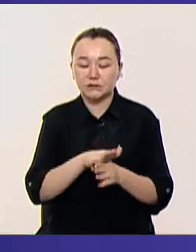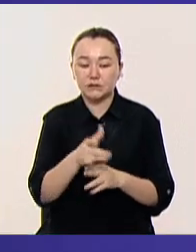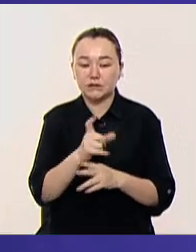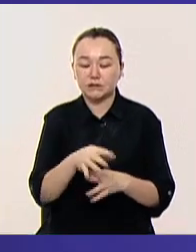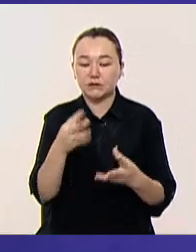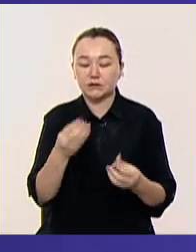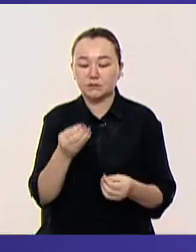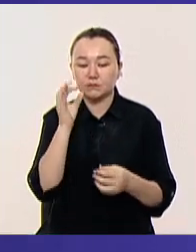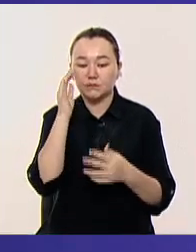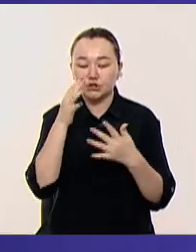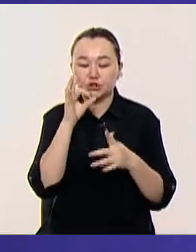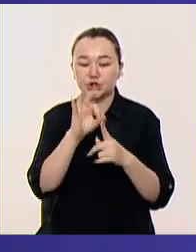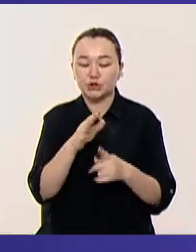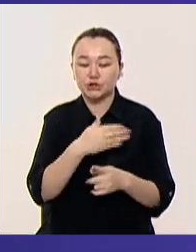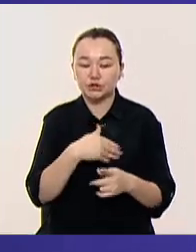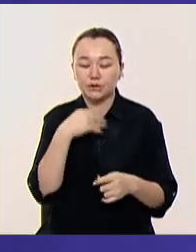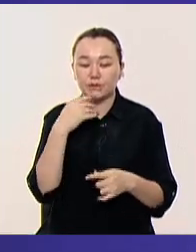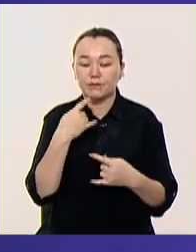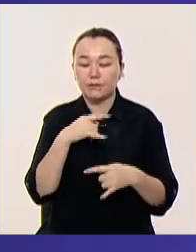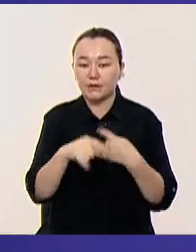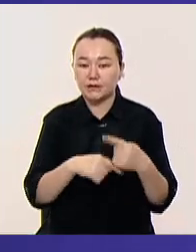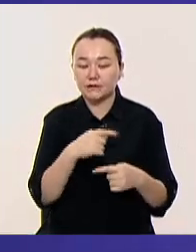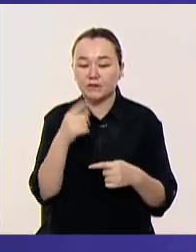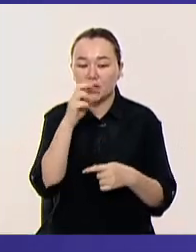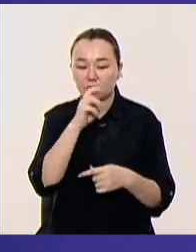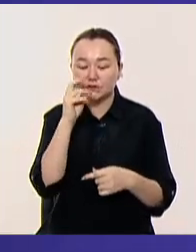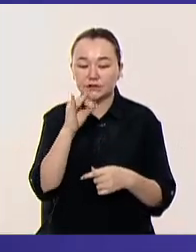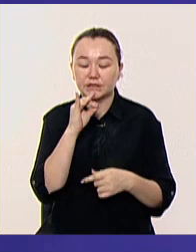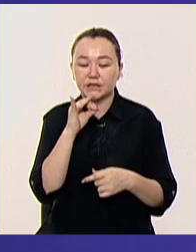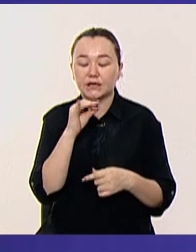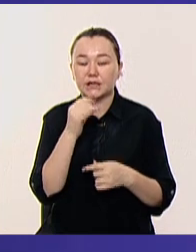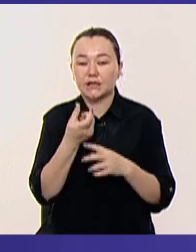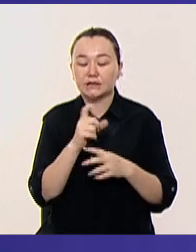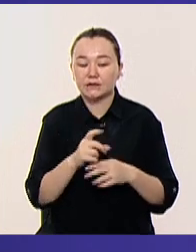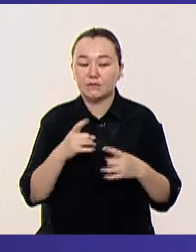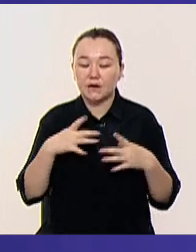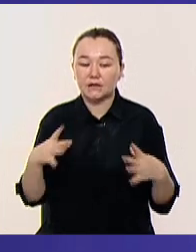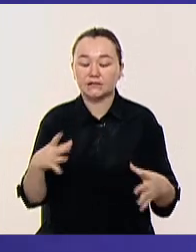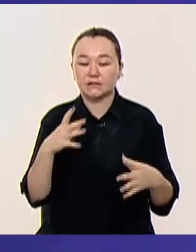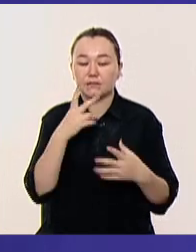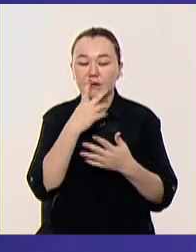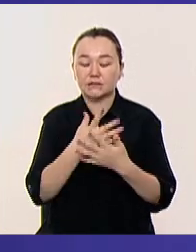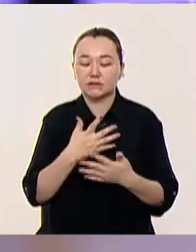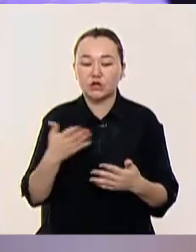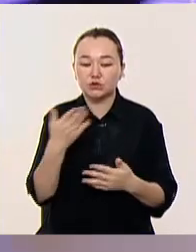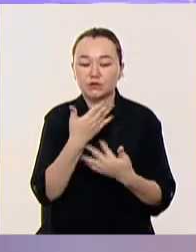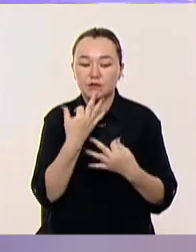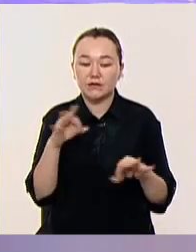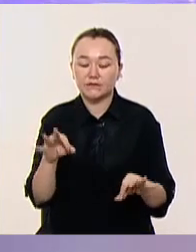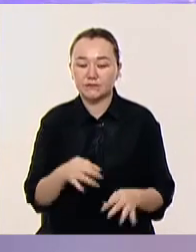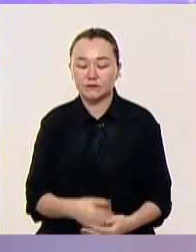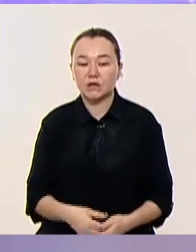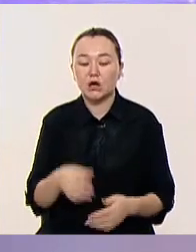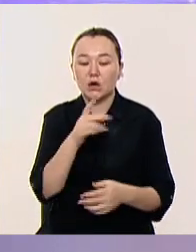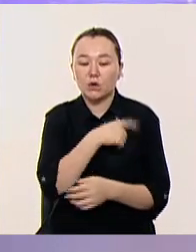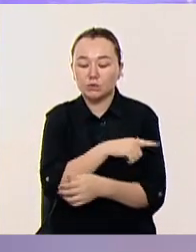воплощения мечты наших предков, национальной идеи и государственной идентичности. Это праздник, олицетворяющий нашу независимость. Учителя, врачи